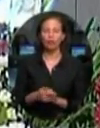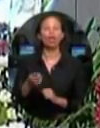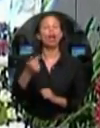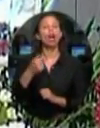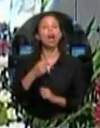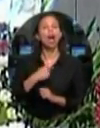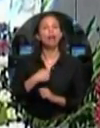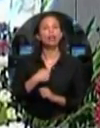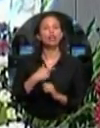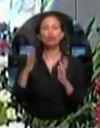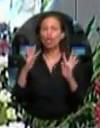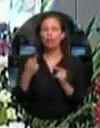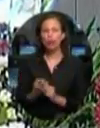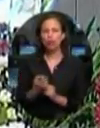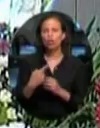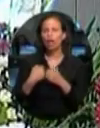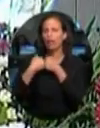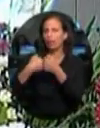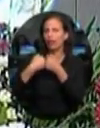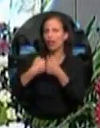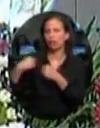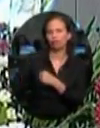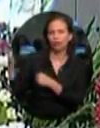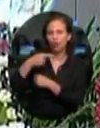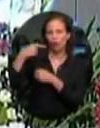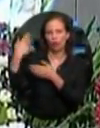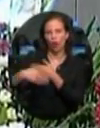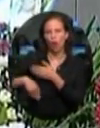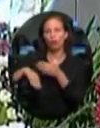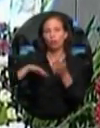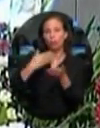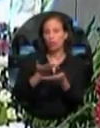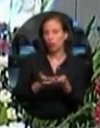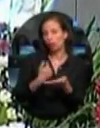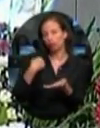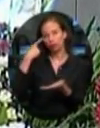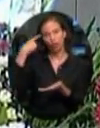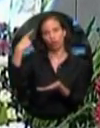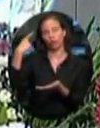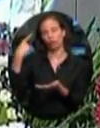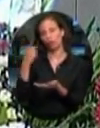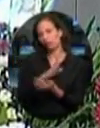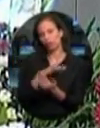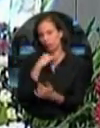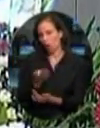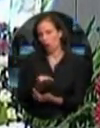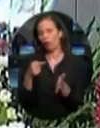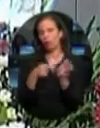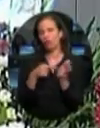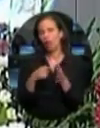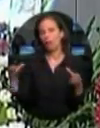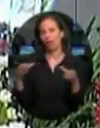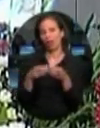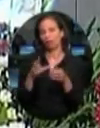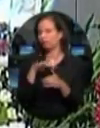באותם שתי ידיים נאבקתי בשבועות האחרונים בהצעות שחשבתי שהן לא טובות למפלגה,